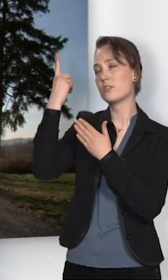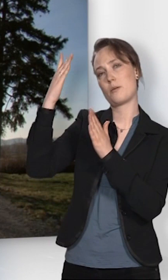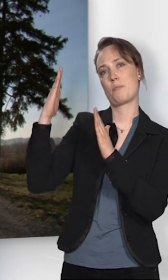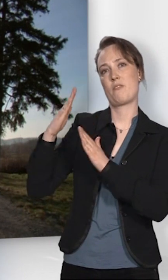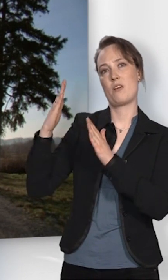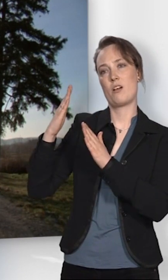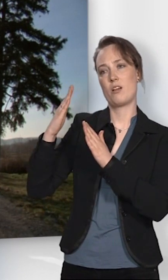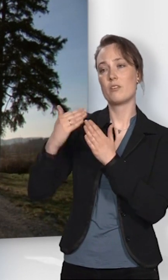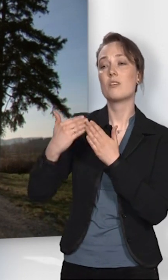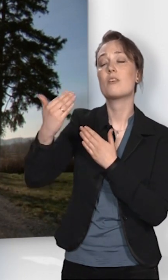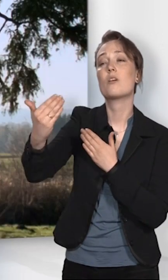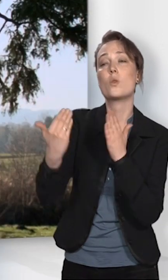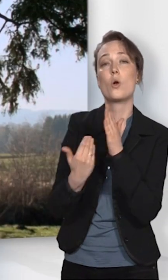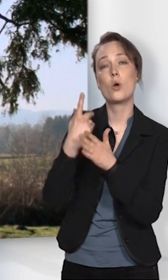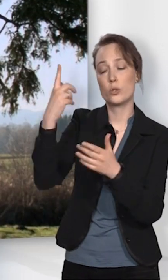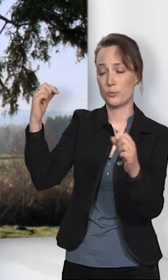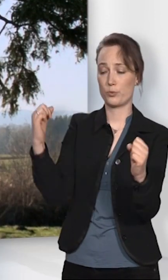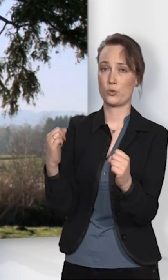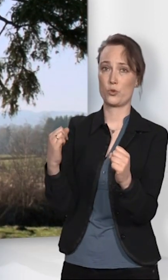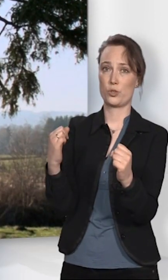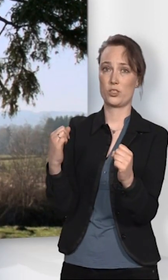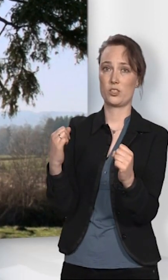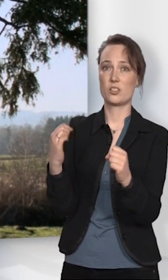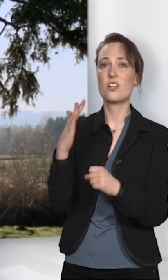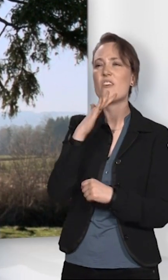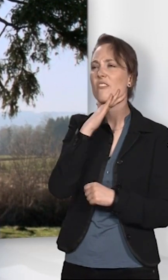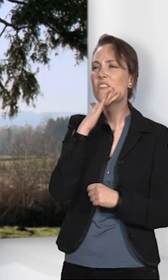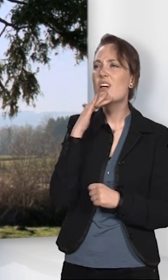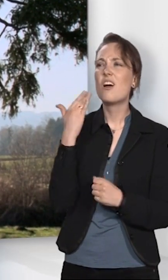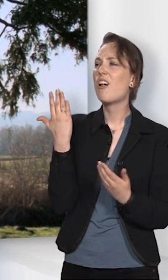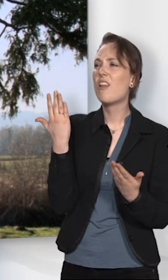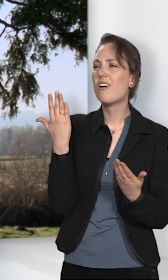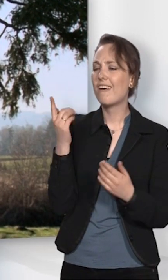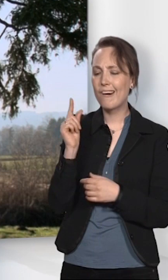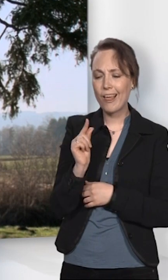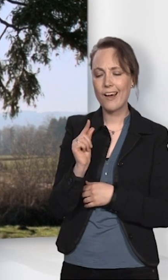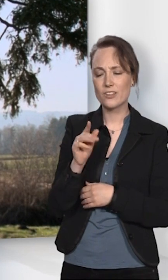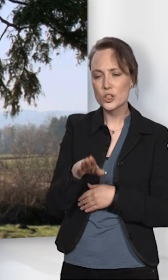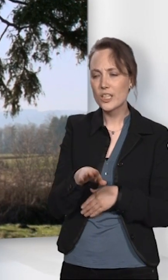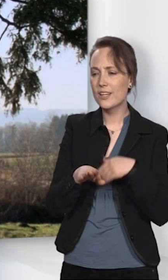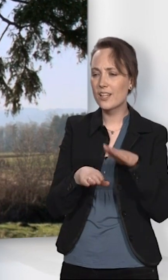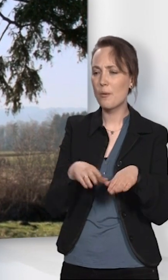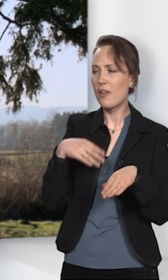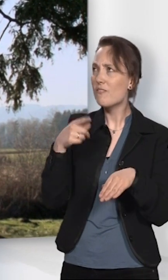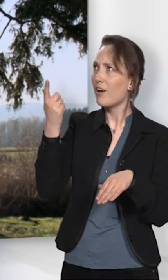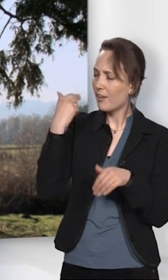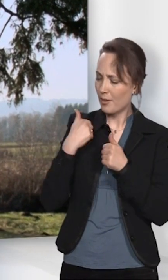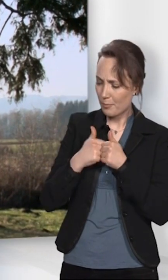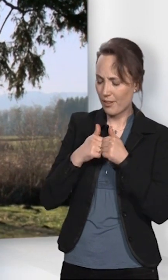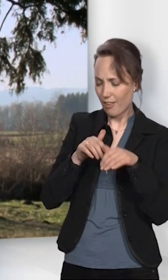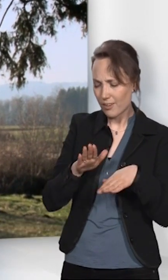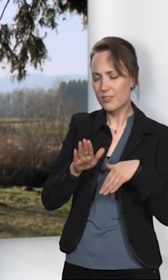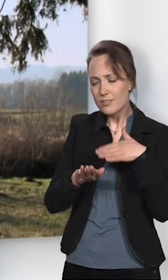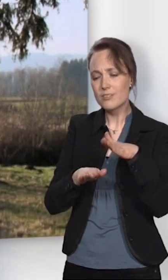das Neue beschützt, der mich bei den vielen ersten und ganz kleinen Schritten begleitet. Er gibt meinen Füßen